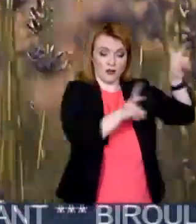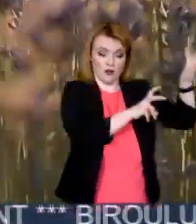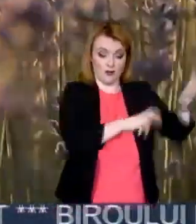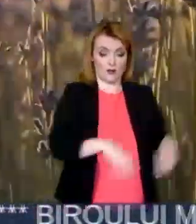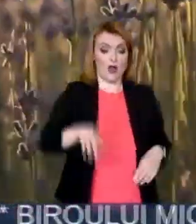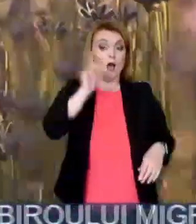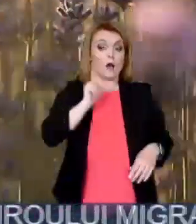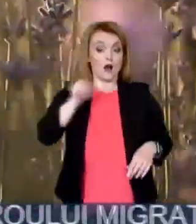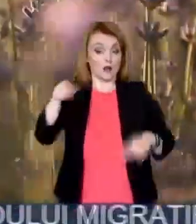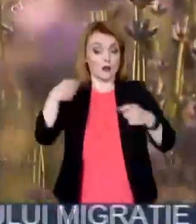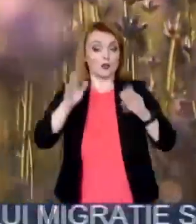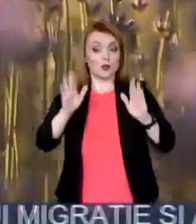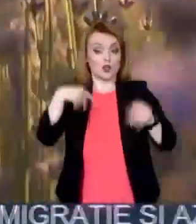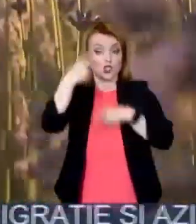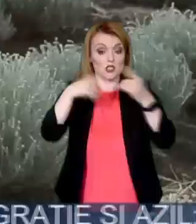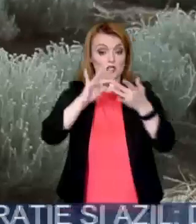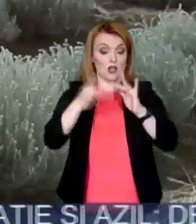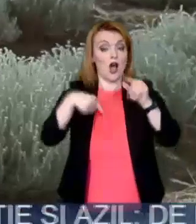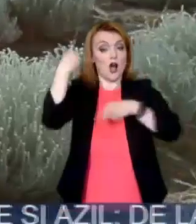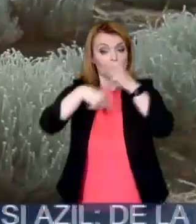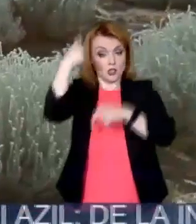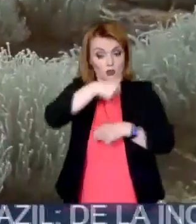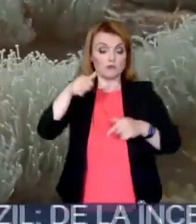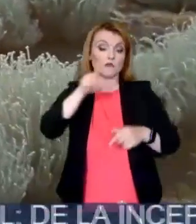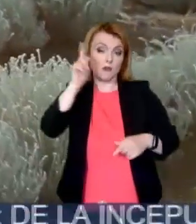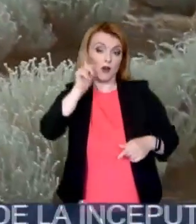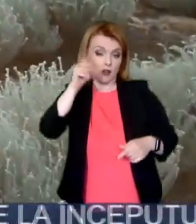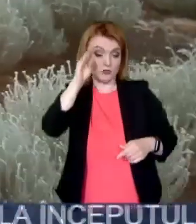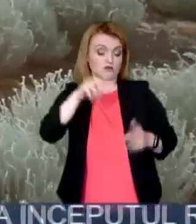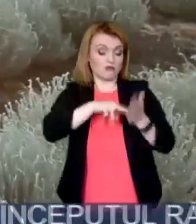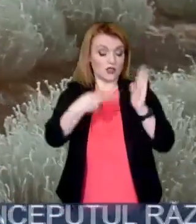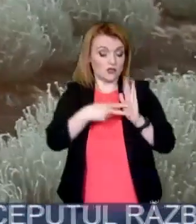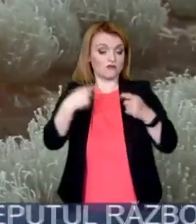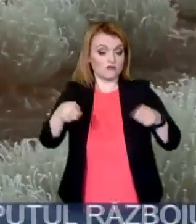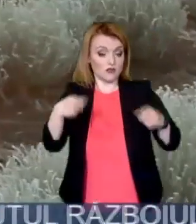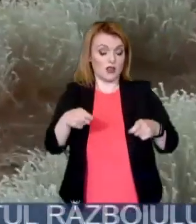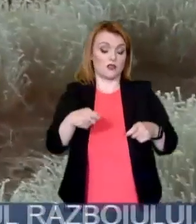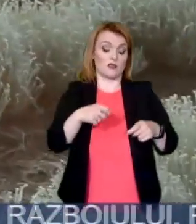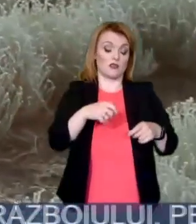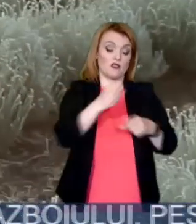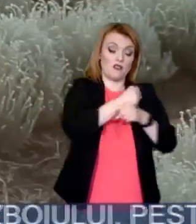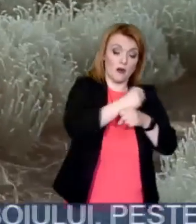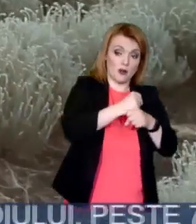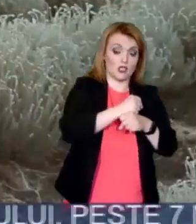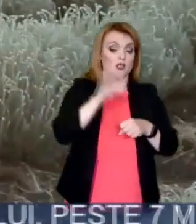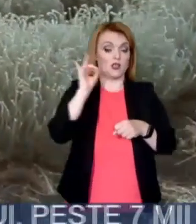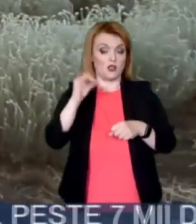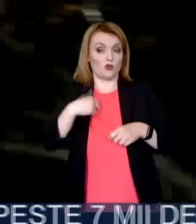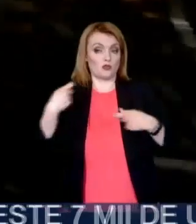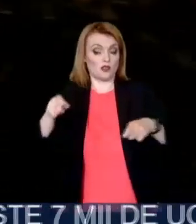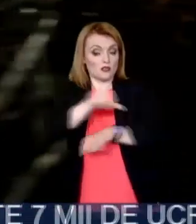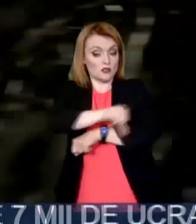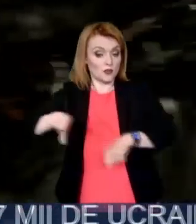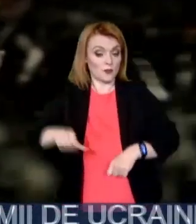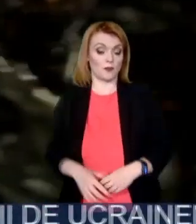pe rețelele de socializare, însă în următorii ani tânărul ar vrea să le distribuie în farmacii și chiar să le exporte peste hotară.